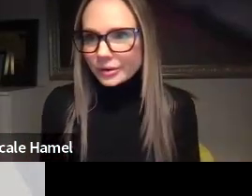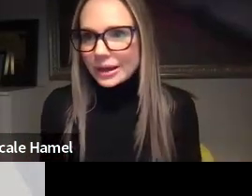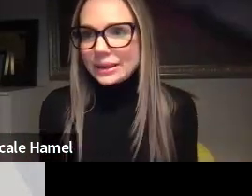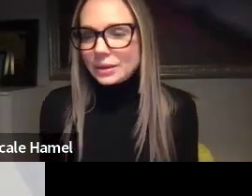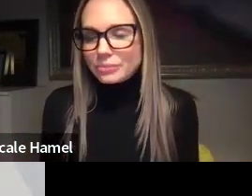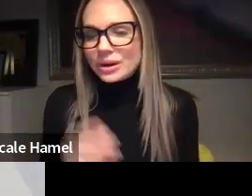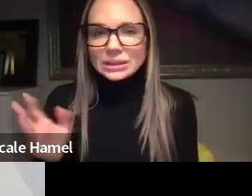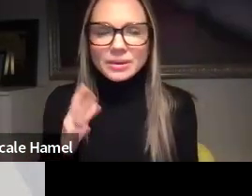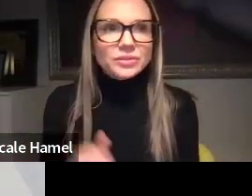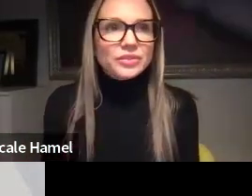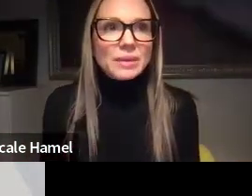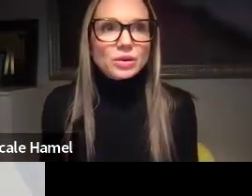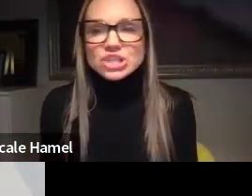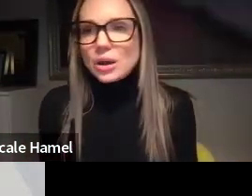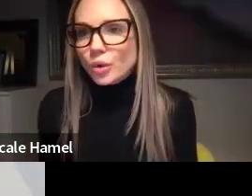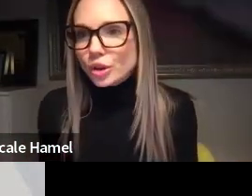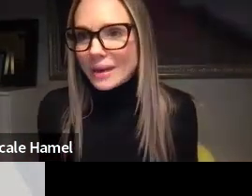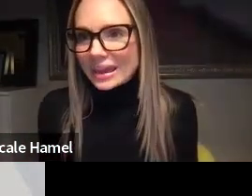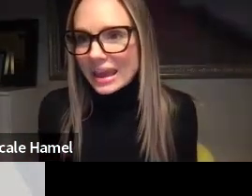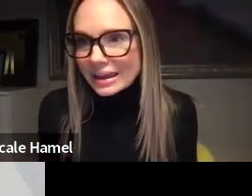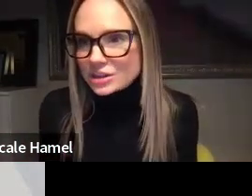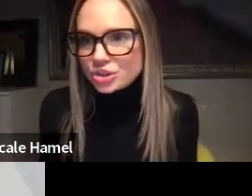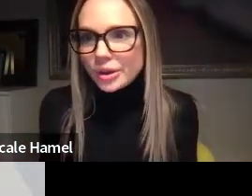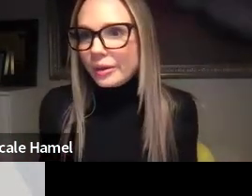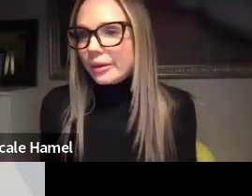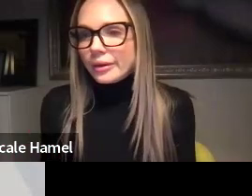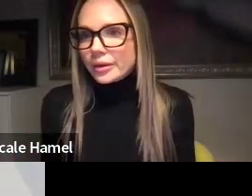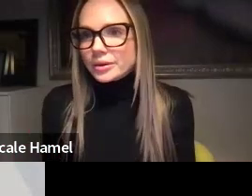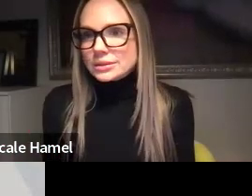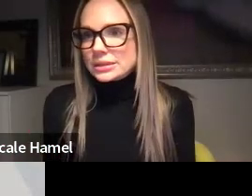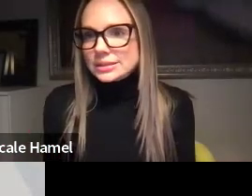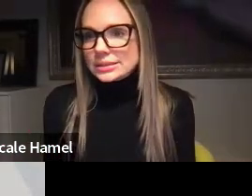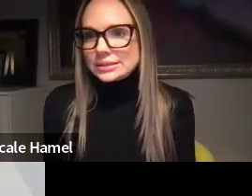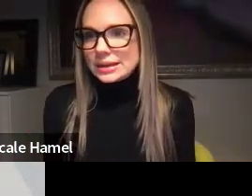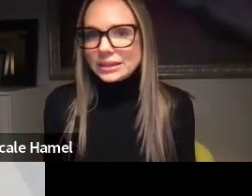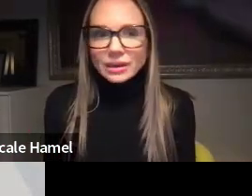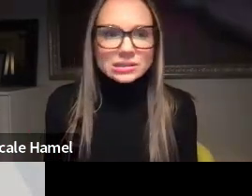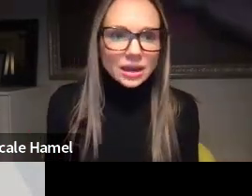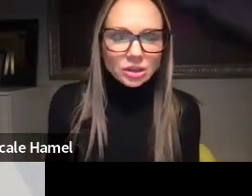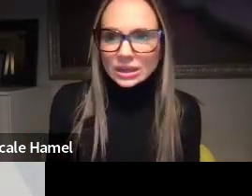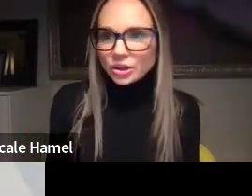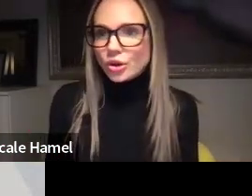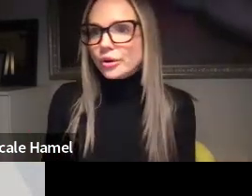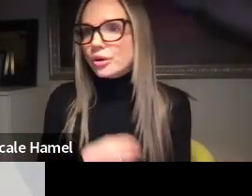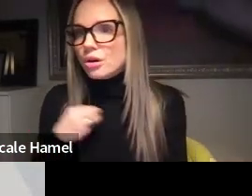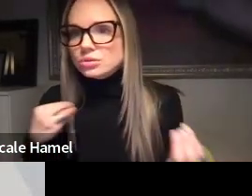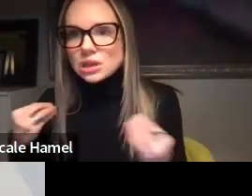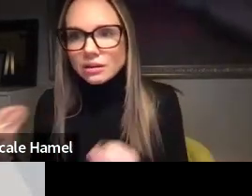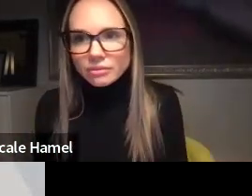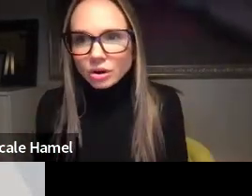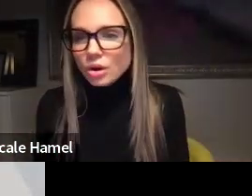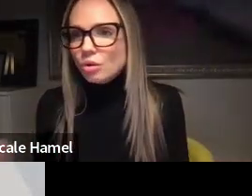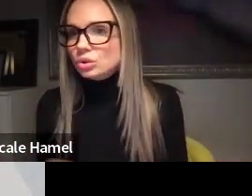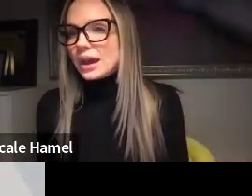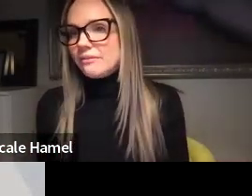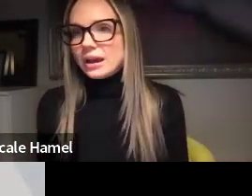sais, un enterrement, pas un enterrement de vie de fille, mais un shower de mariage. Tu sais, c'est l'anniversaire de quelqu'un, on